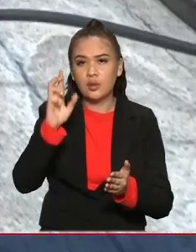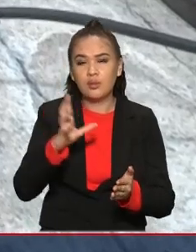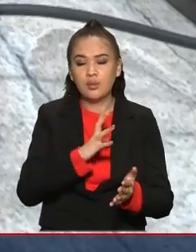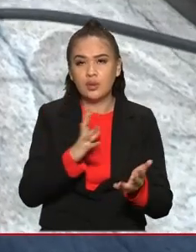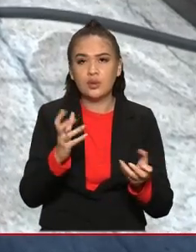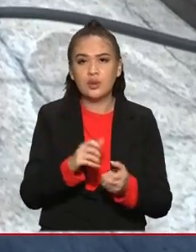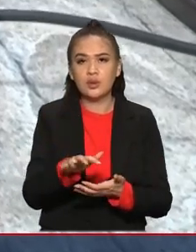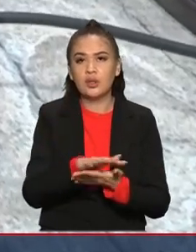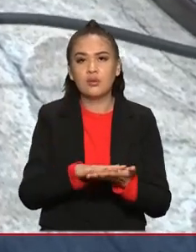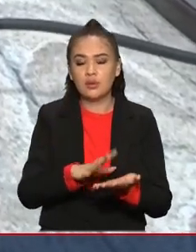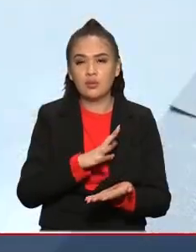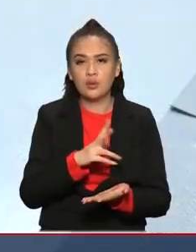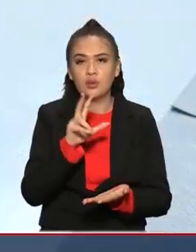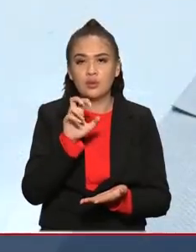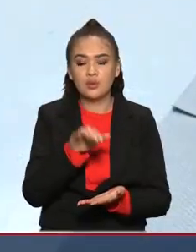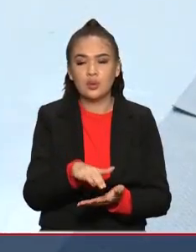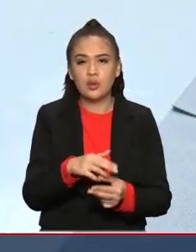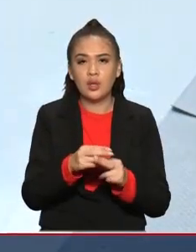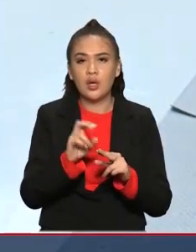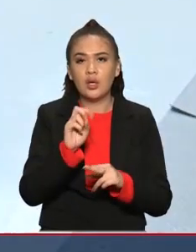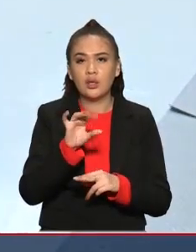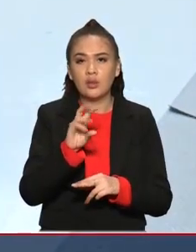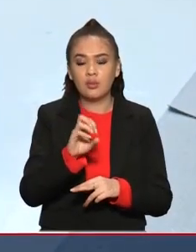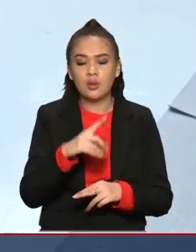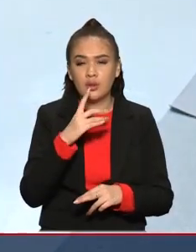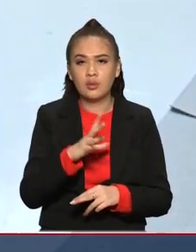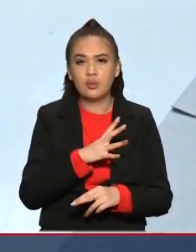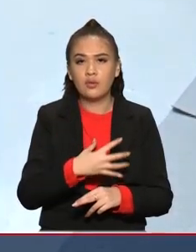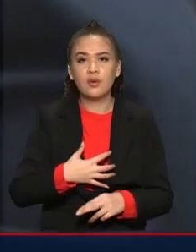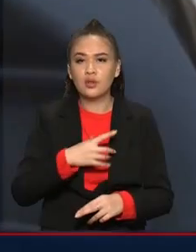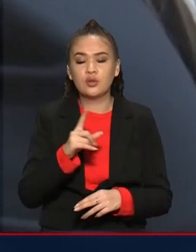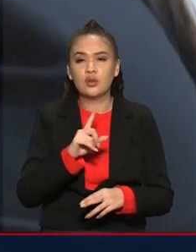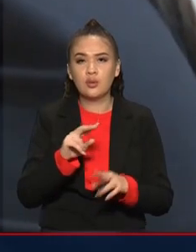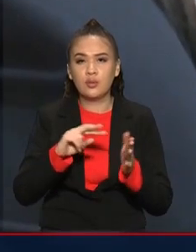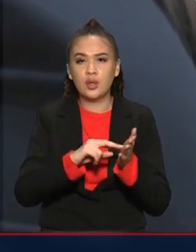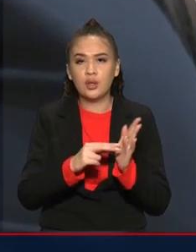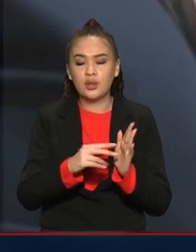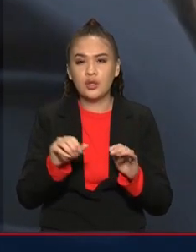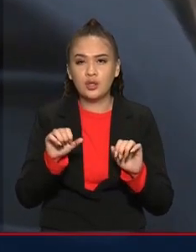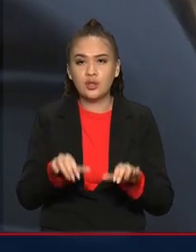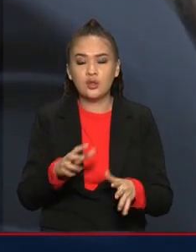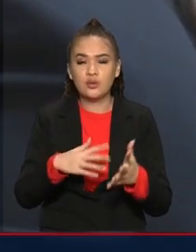заявок было более 300. В Акимате подчеркивают, важно, чтобы проект решал сразу несколько задач, в том